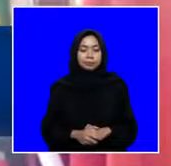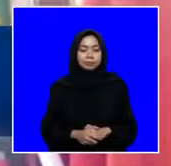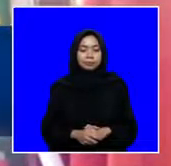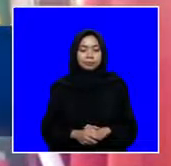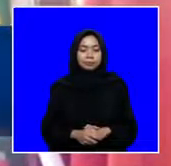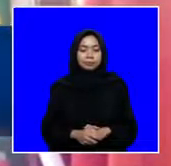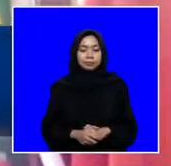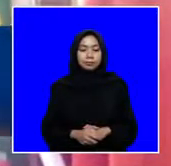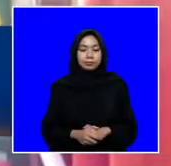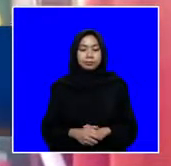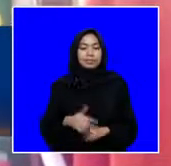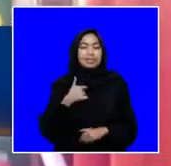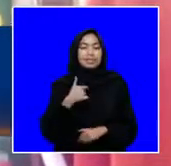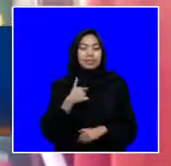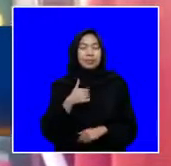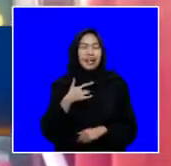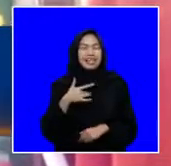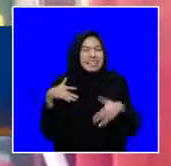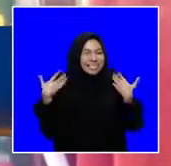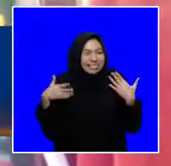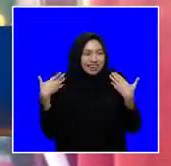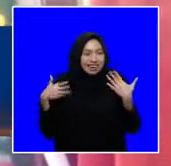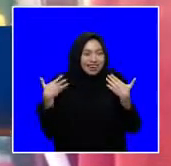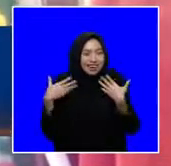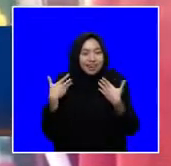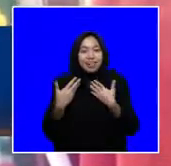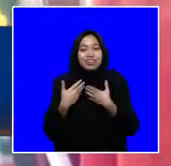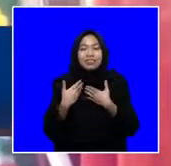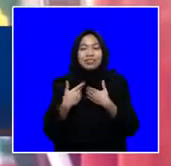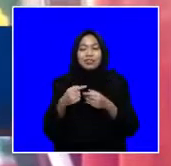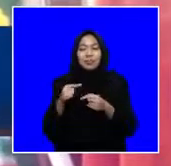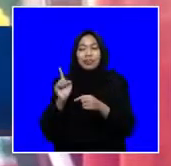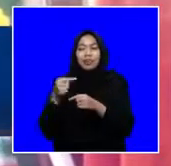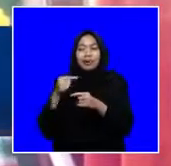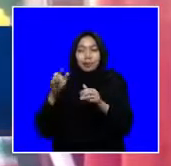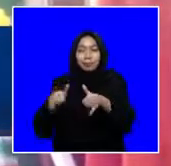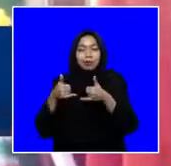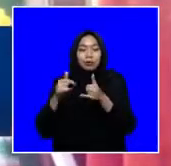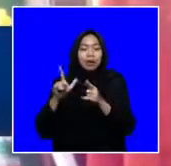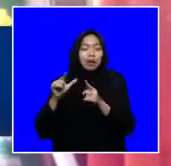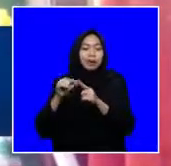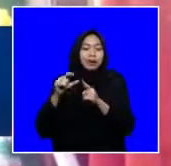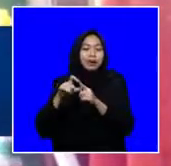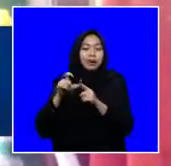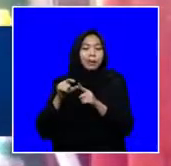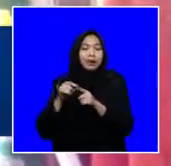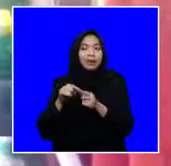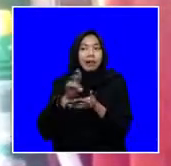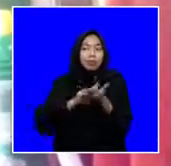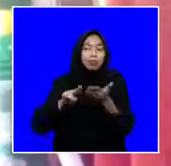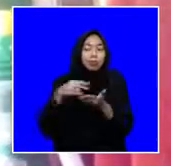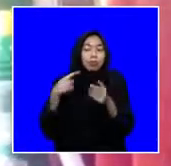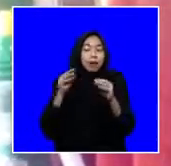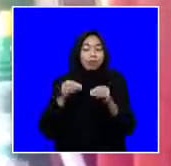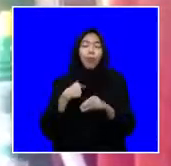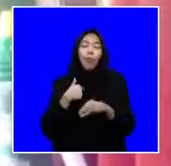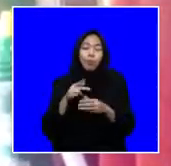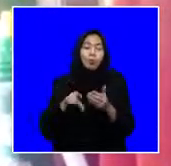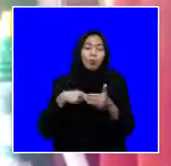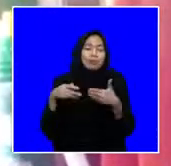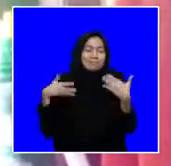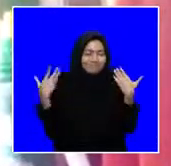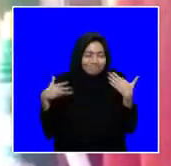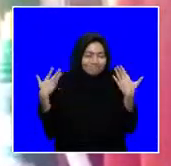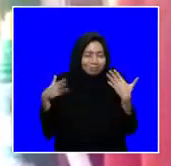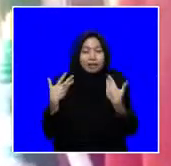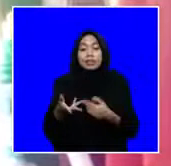Sporto merasa sangat senang bahkan terbantukan dengan adanya program Kampus Pengajar. Program Kampus Pengajar ini adalah